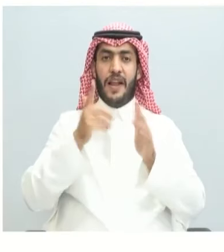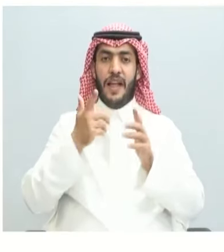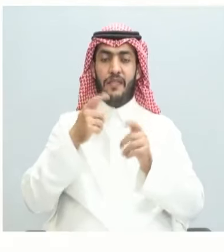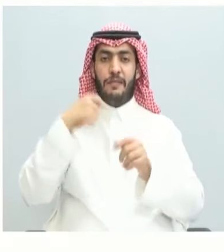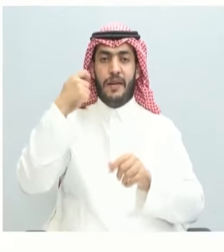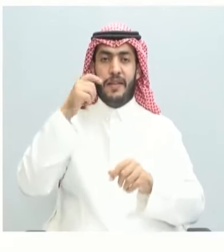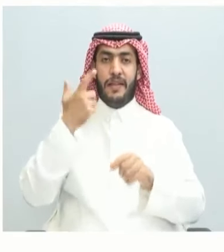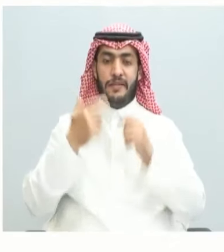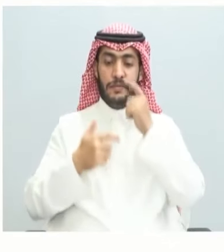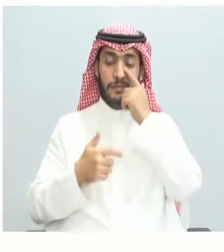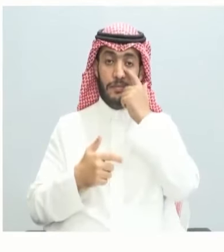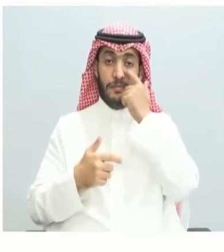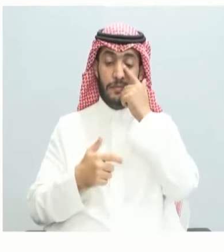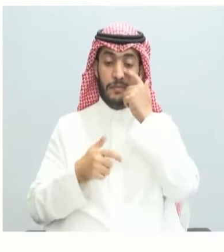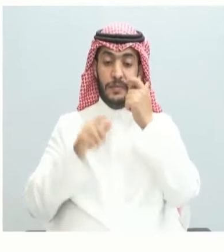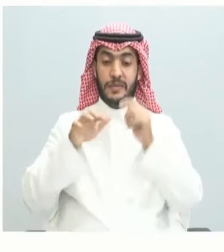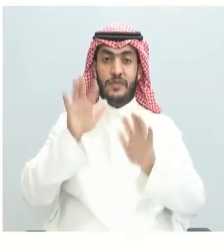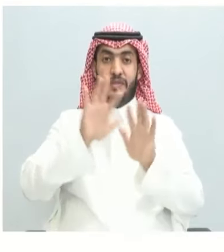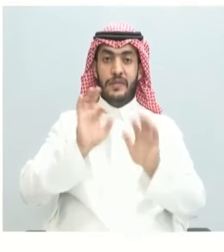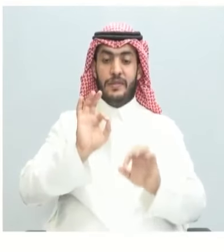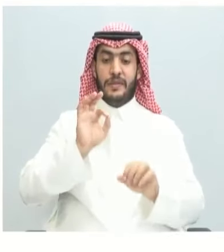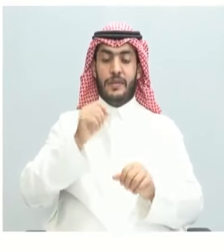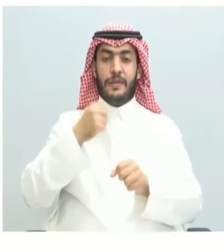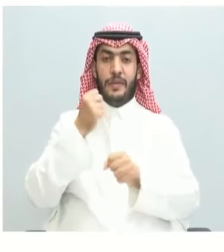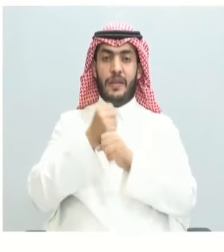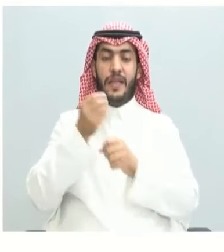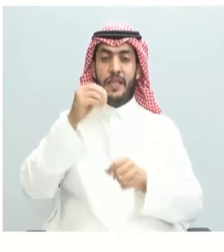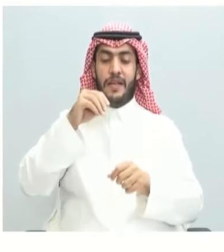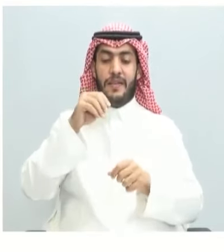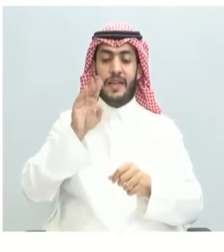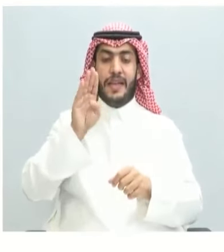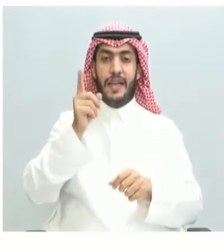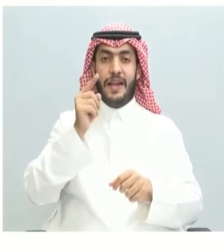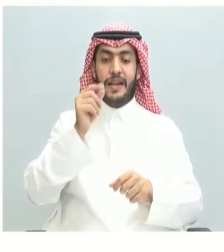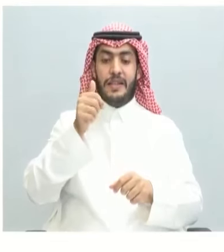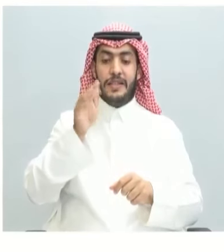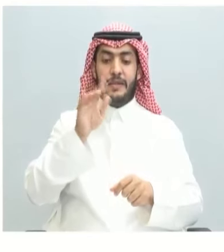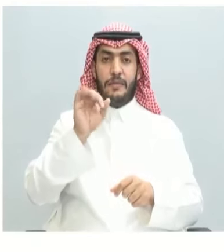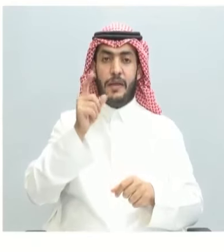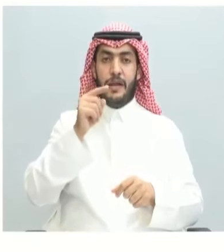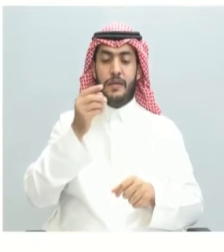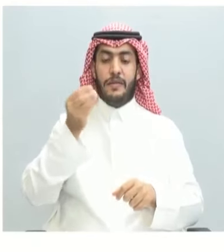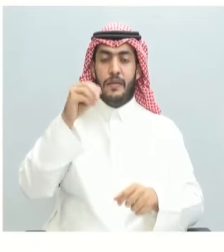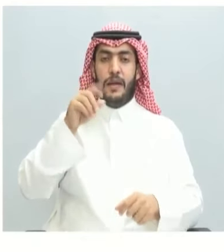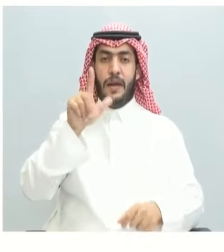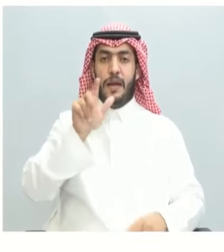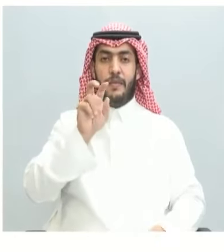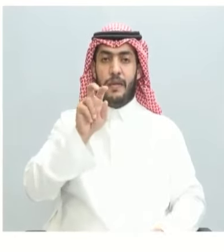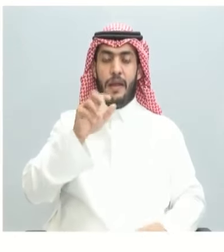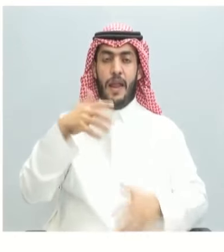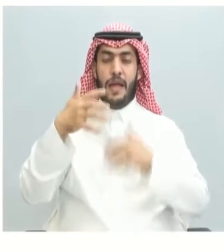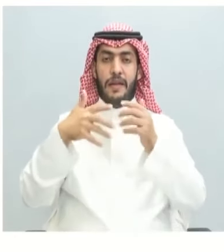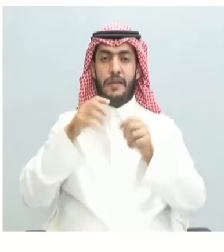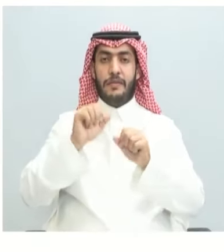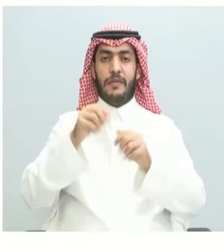المقطع سيكون شكل المقطع بهذه الطريقه مجرد اني اقوم باضافه كرر باستمرار واضع لبنه الحركه